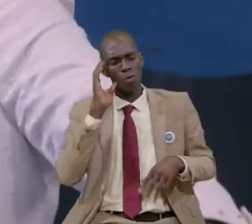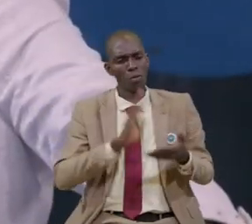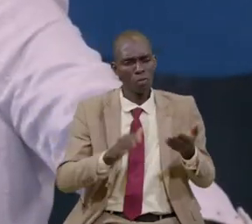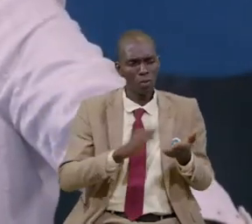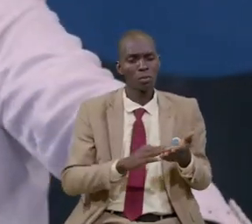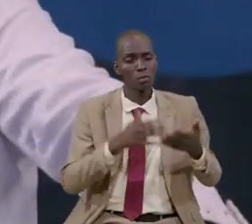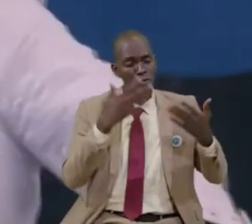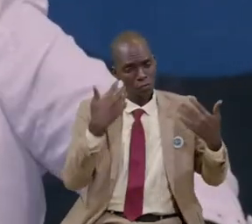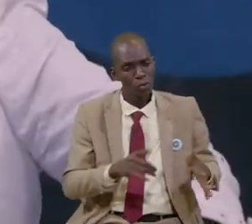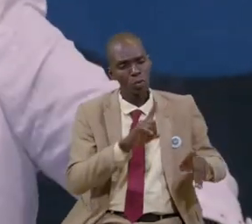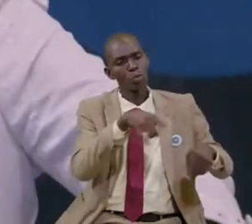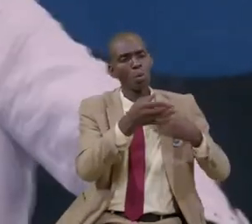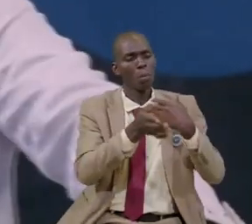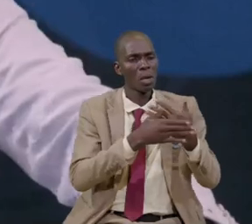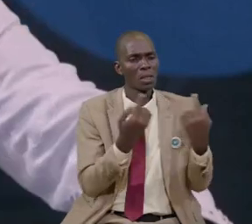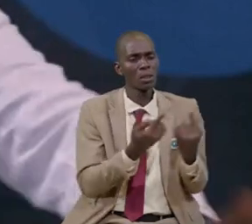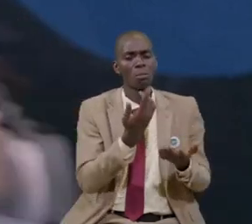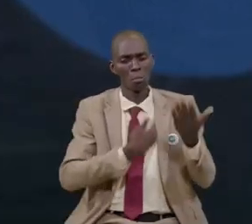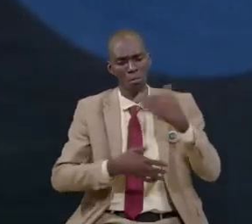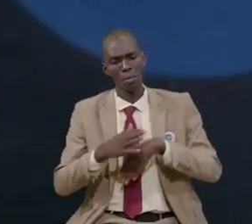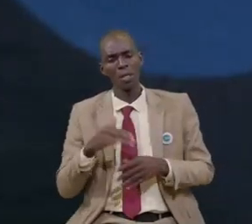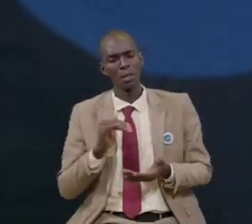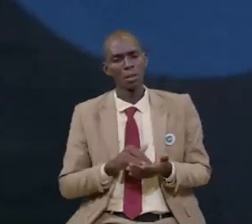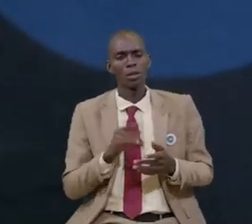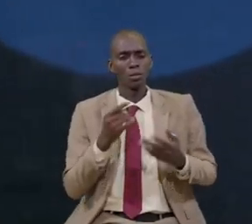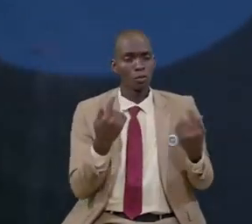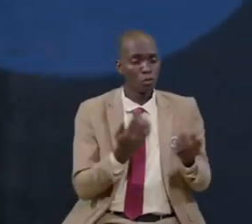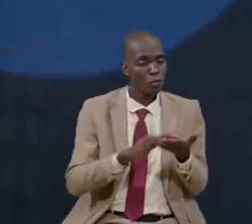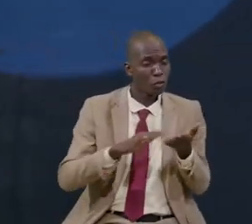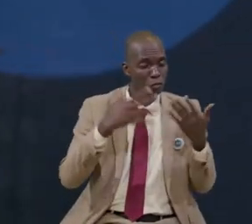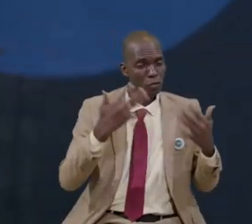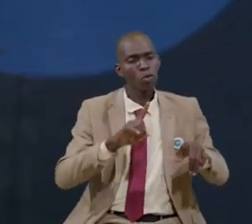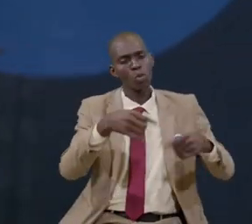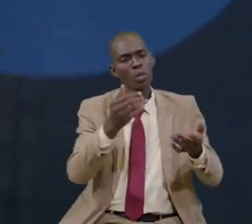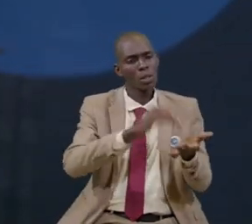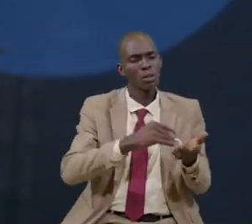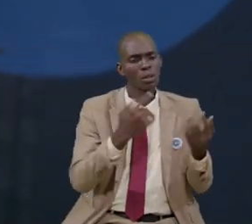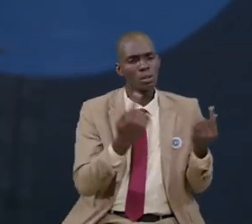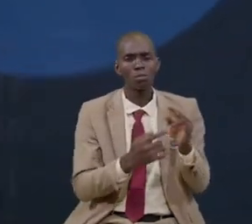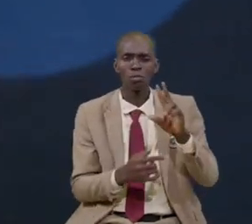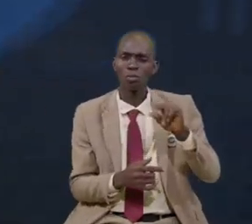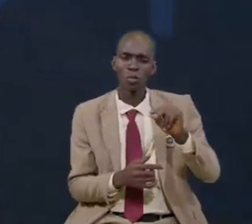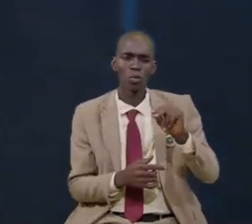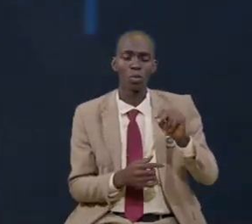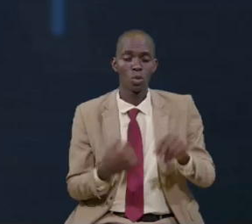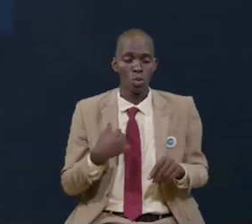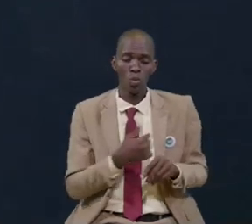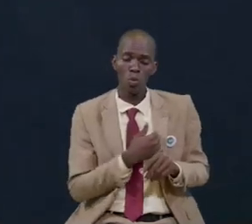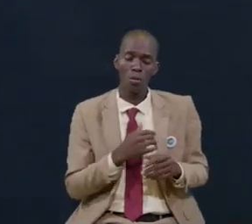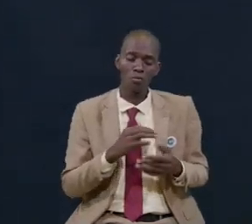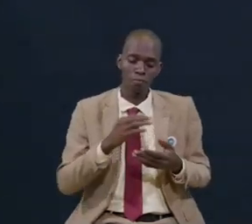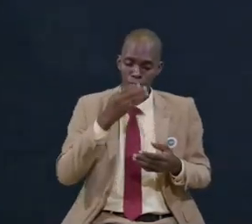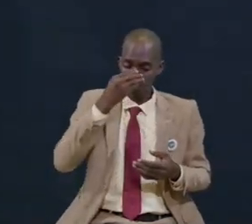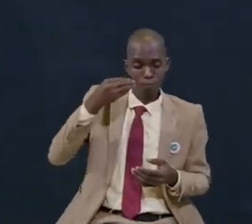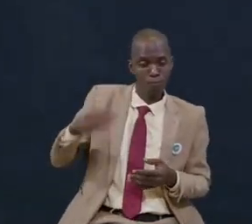encore pécher, revenir, et puis aller encore pécher, revenir. Non. On confesse et on délaisse. Et nous donne,